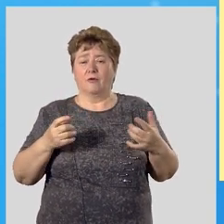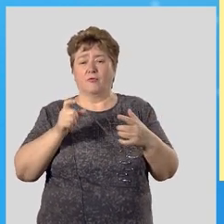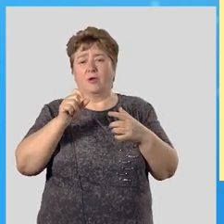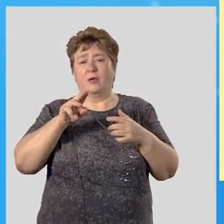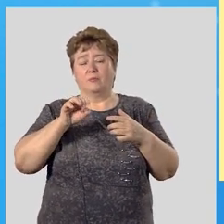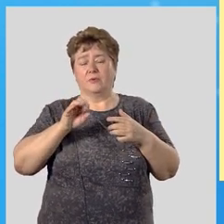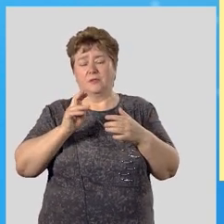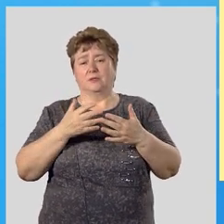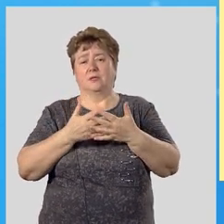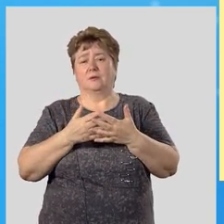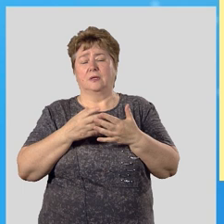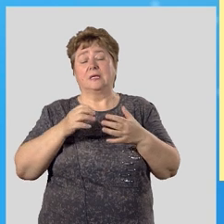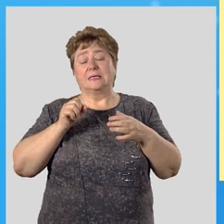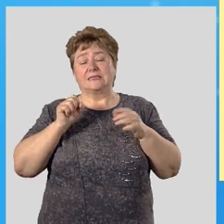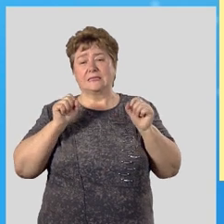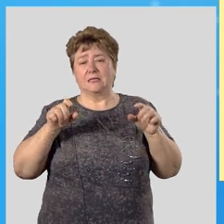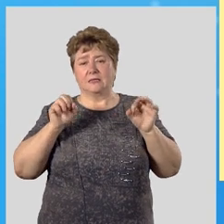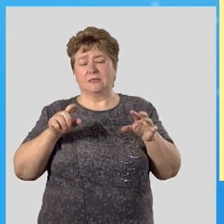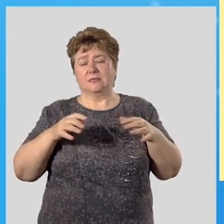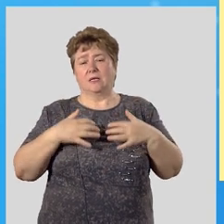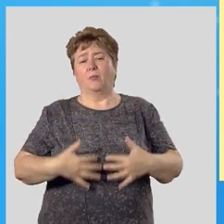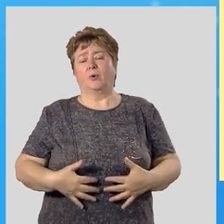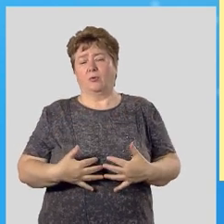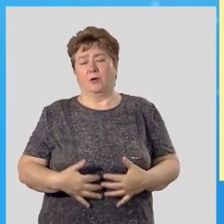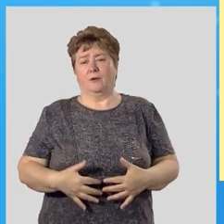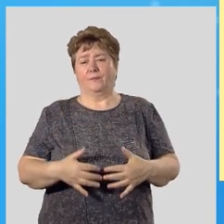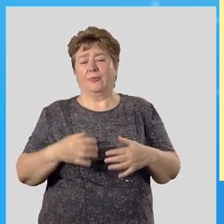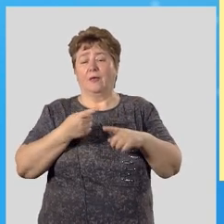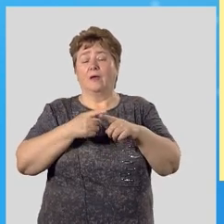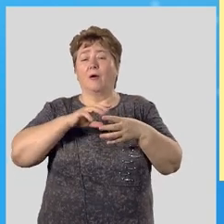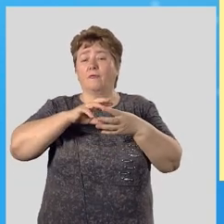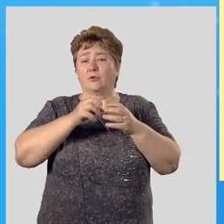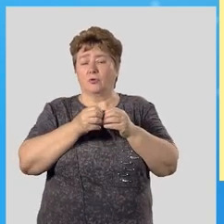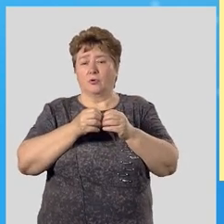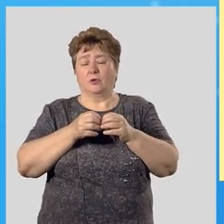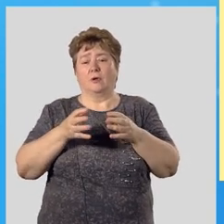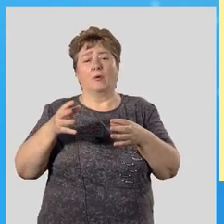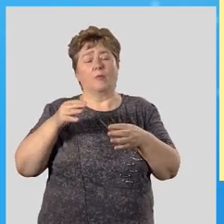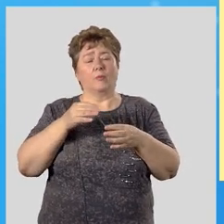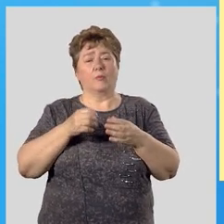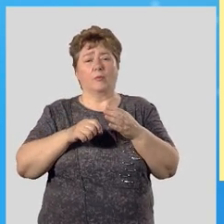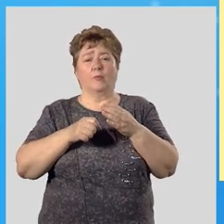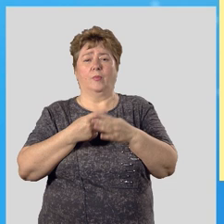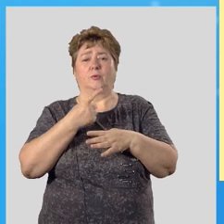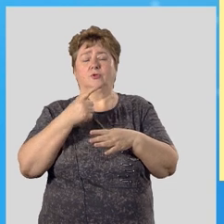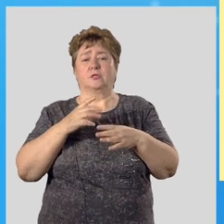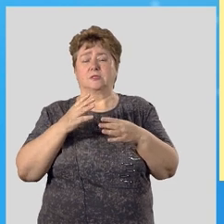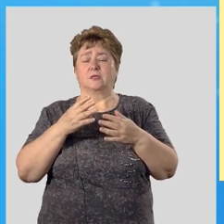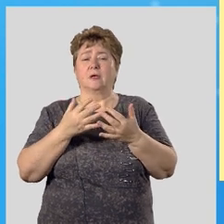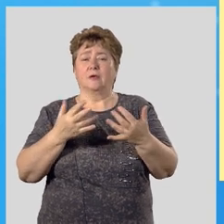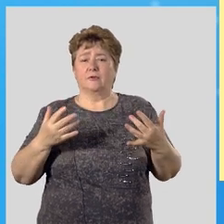эпитет, например, золотисто-брюхая. В итоге получается